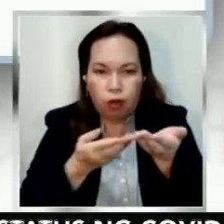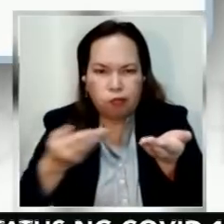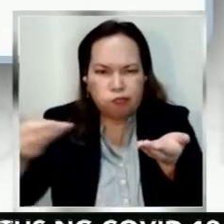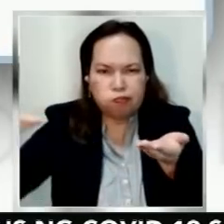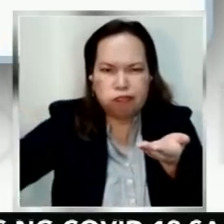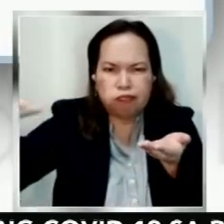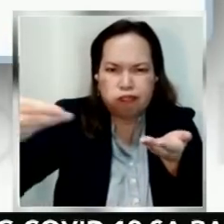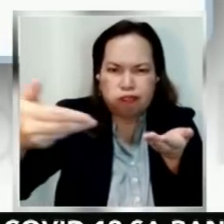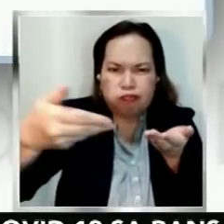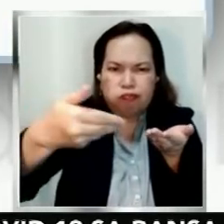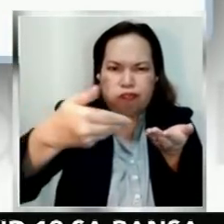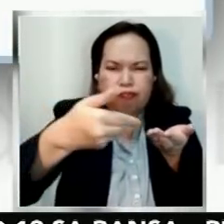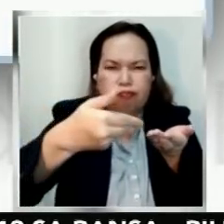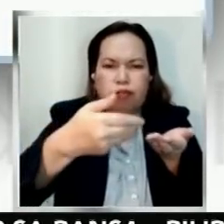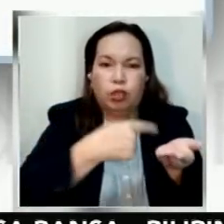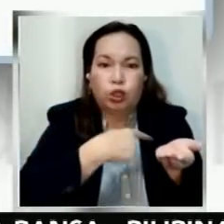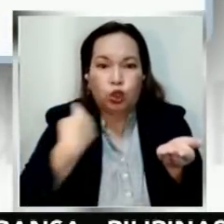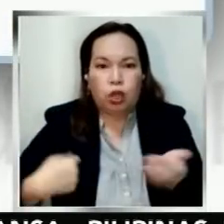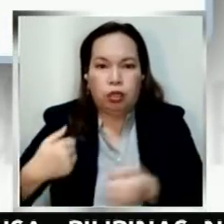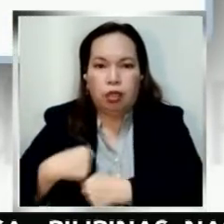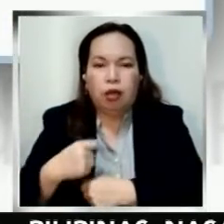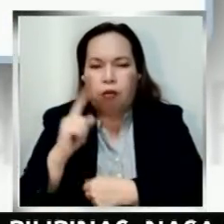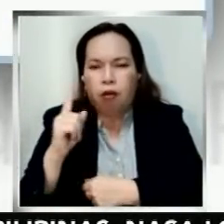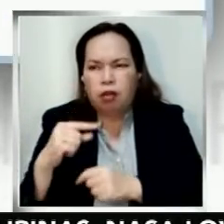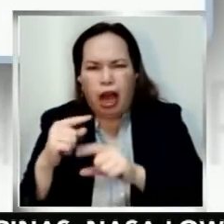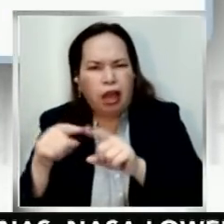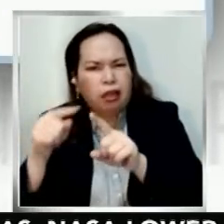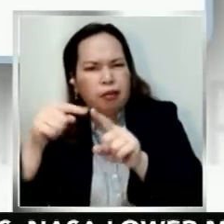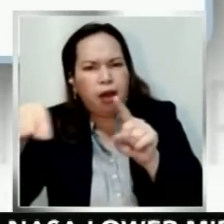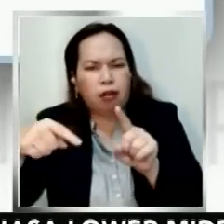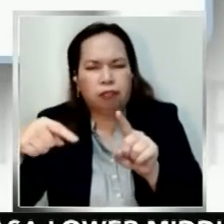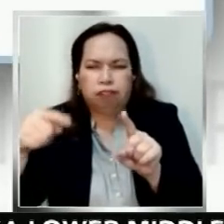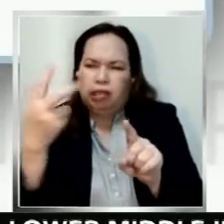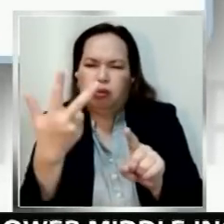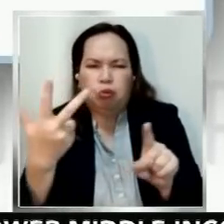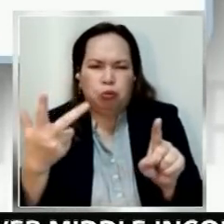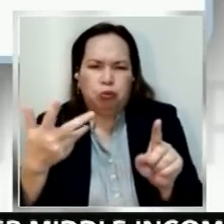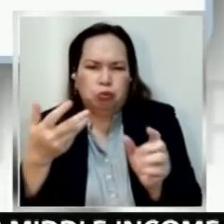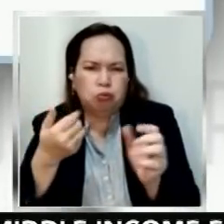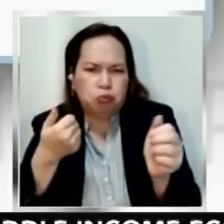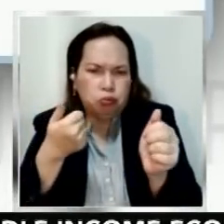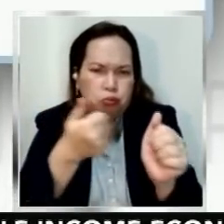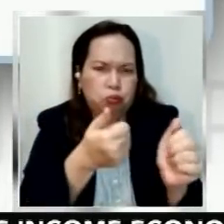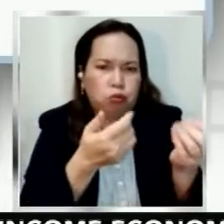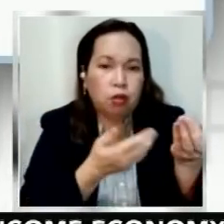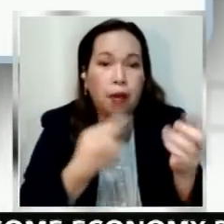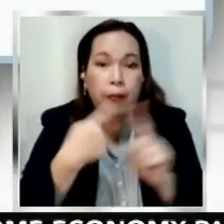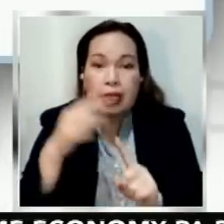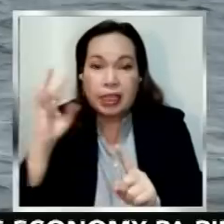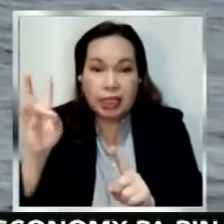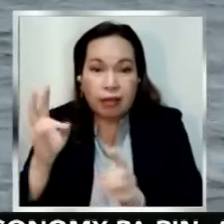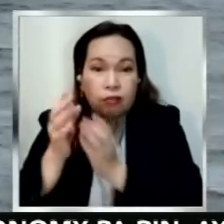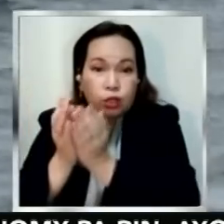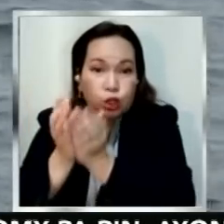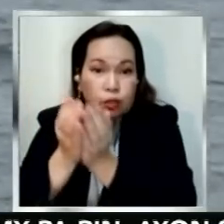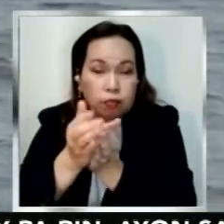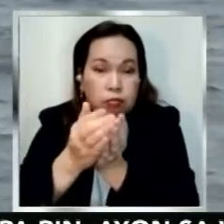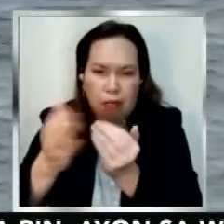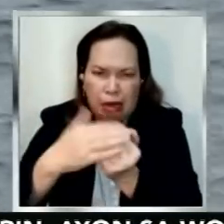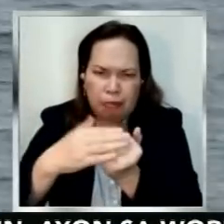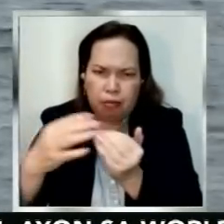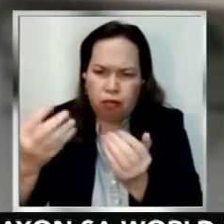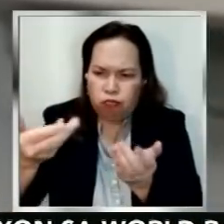isang Coast Guard, apat na milisya at posibleng isang Navy vessel. May pito pa raw na Chinese militia ships na malapit lang sa lugar. Ang dalawang barko